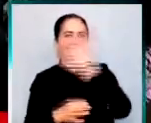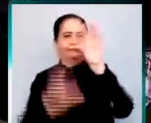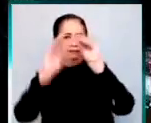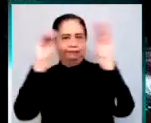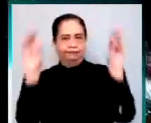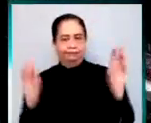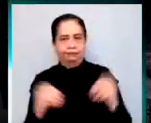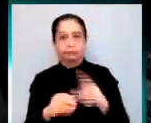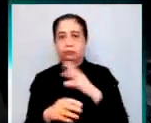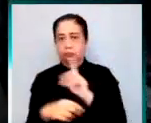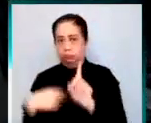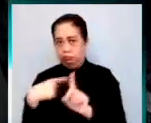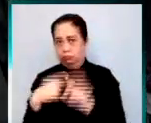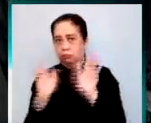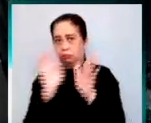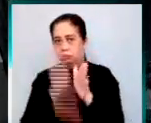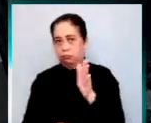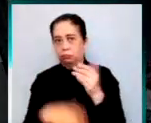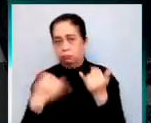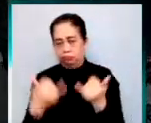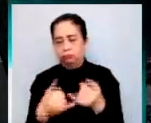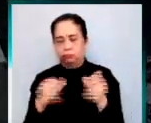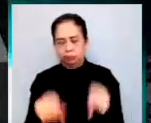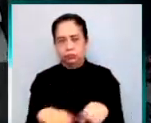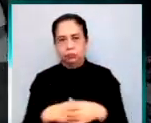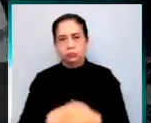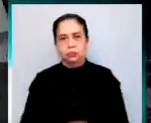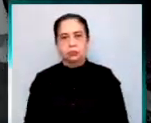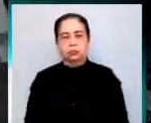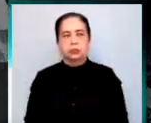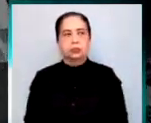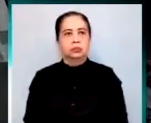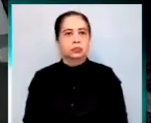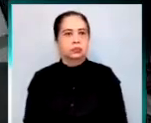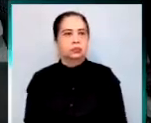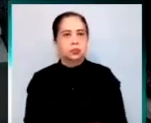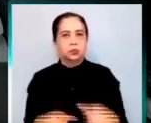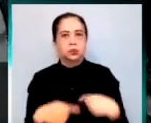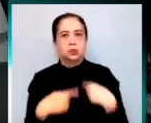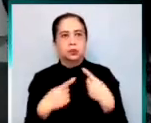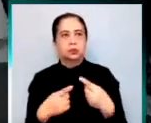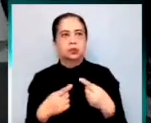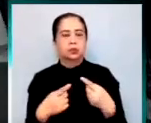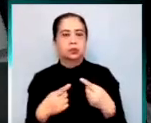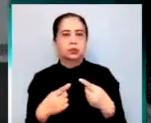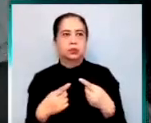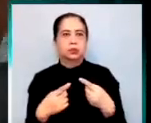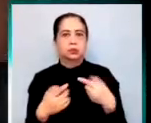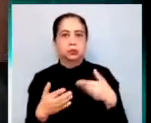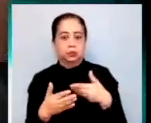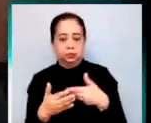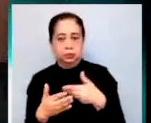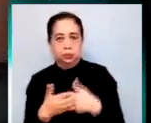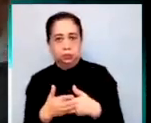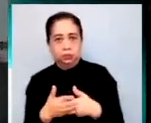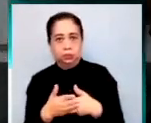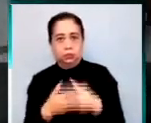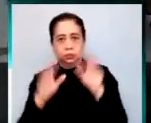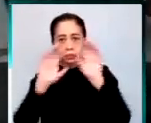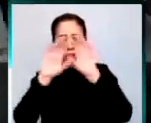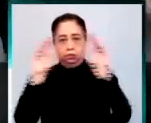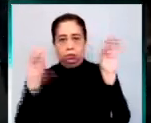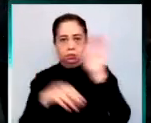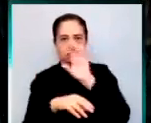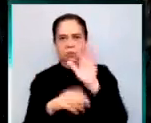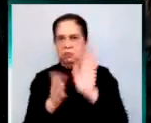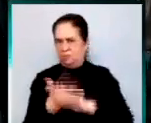pa ngayon, pwedeng ano, kasi during ano, malapit na ang Christmas, medyo mahal